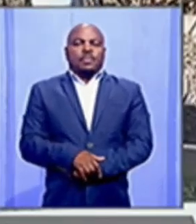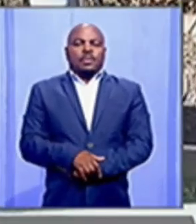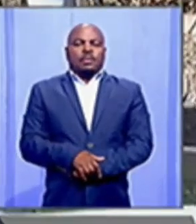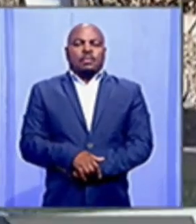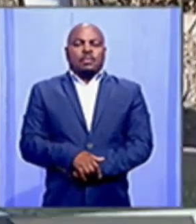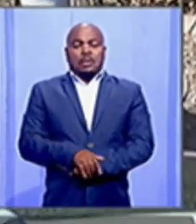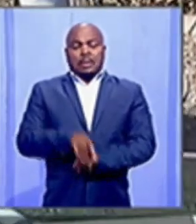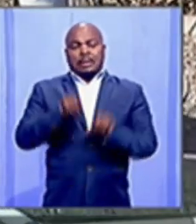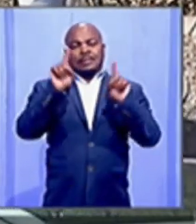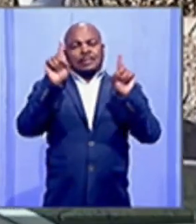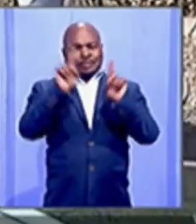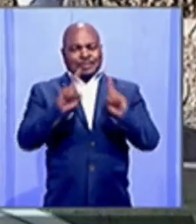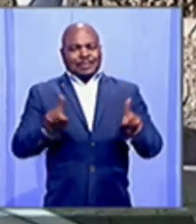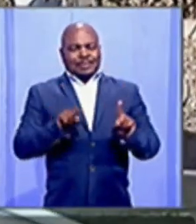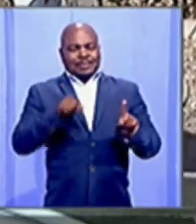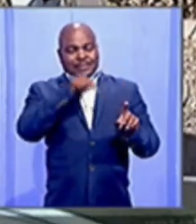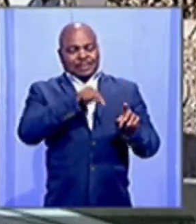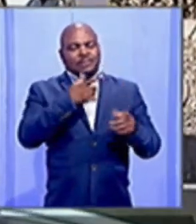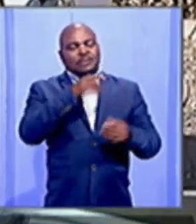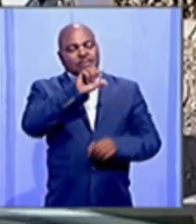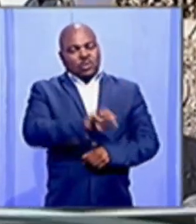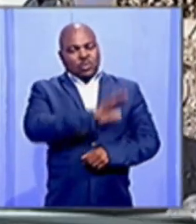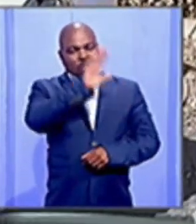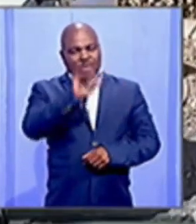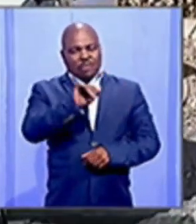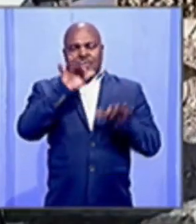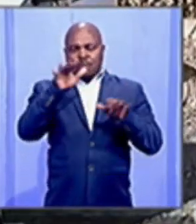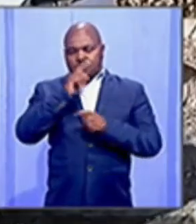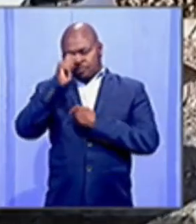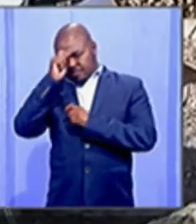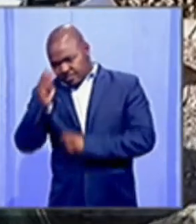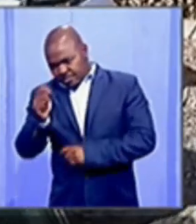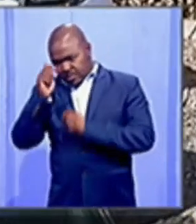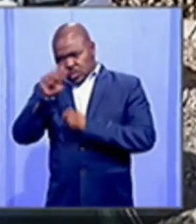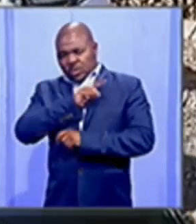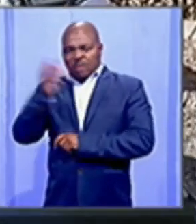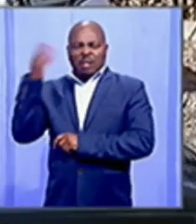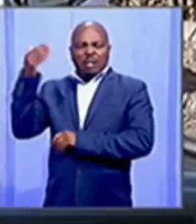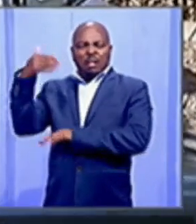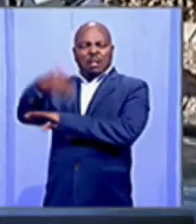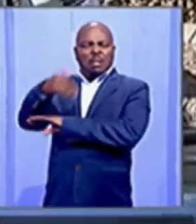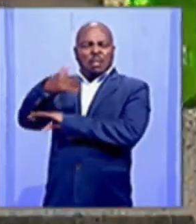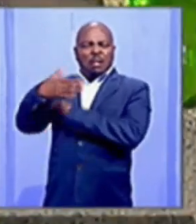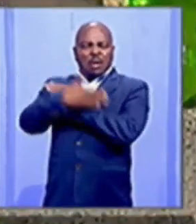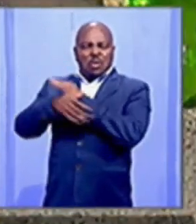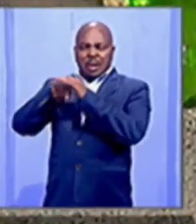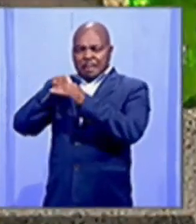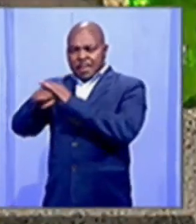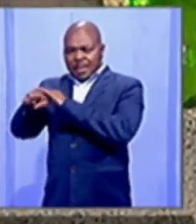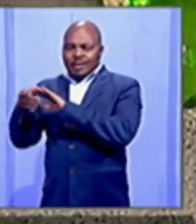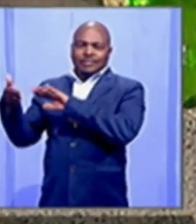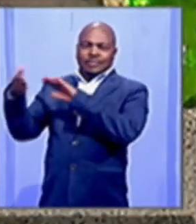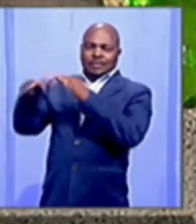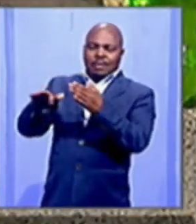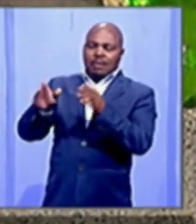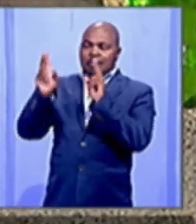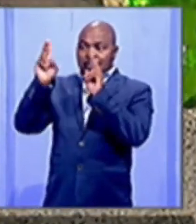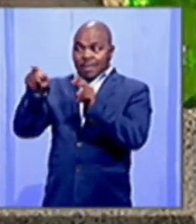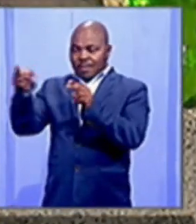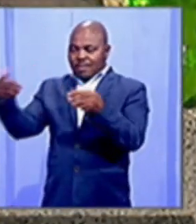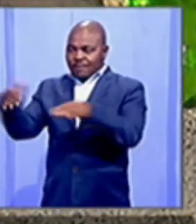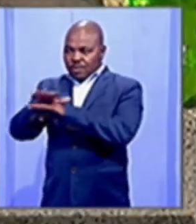Tiragalo e kgethegileng e naga e tlotlomatsang bagaka ba yona ba ba tlhokafaletseng kwa dinageng tsa botshabelo mme masaledi a bona a